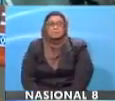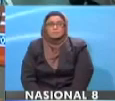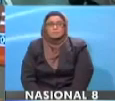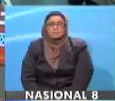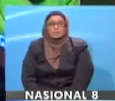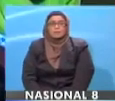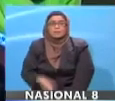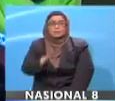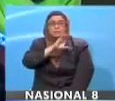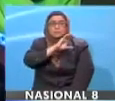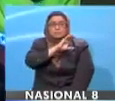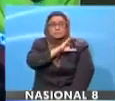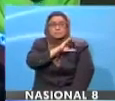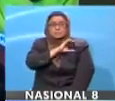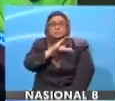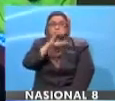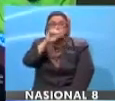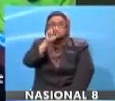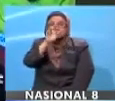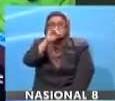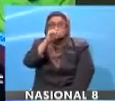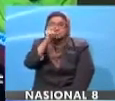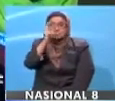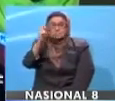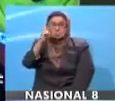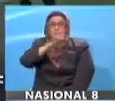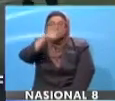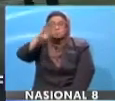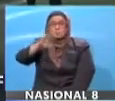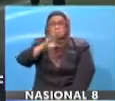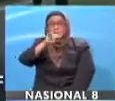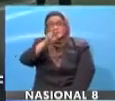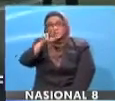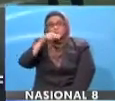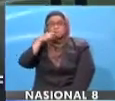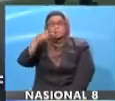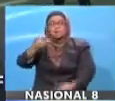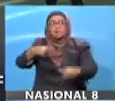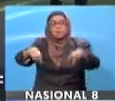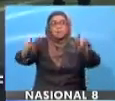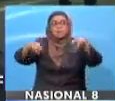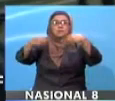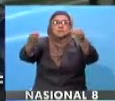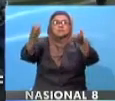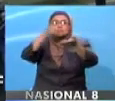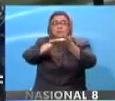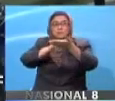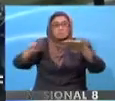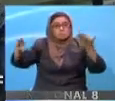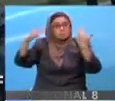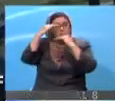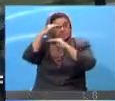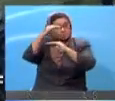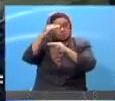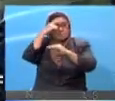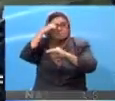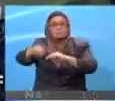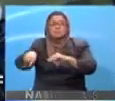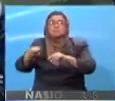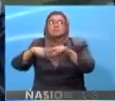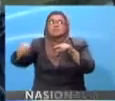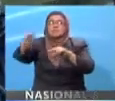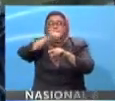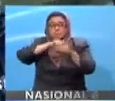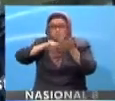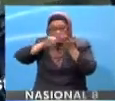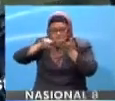Ketua Trafik Pasukan Bukit Aman, Datuk Muhammad Fuad Abdul Latif menegaskan peluang telah diberi selama 2 minggu kepada pesalah trafik membuat semakan